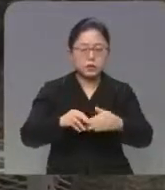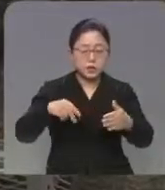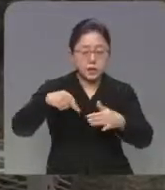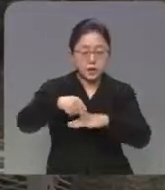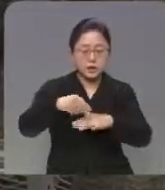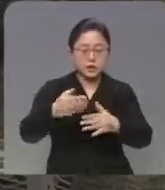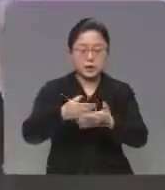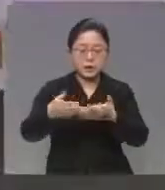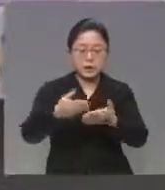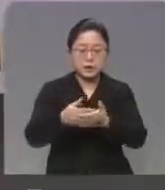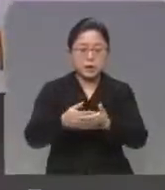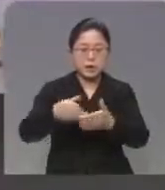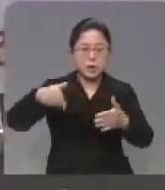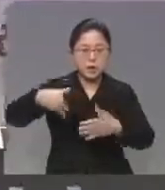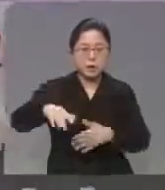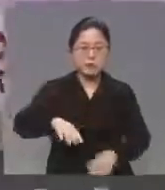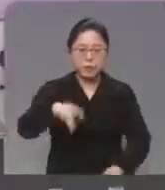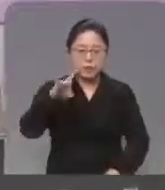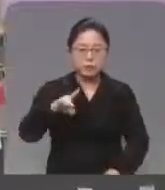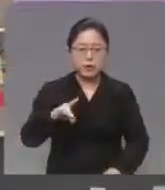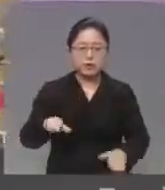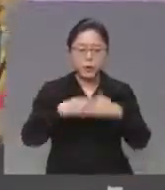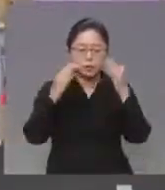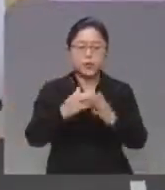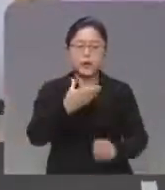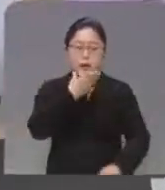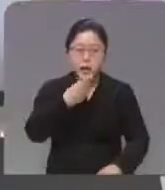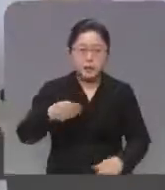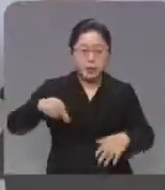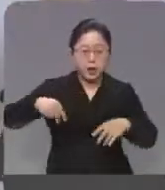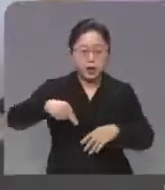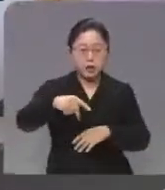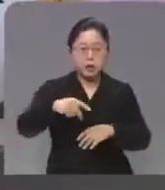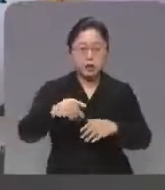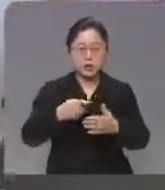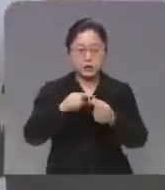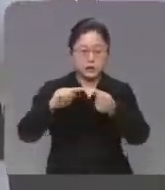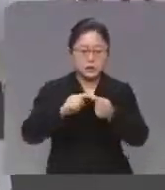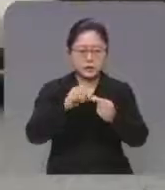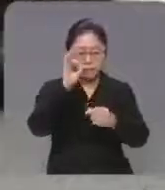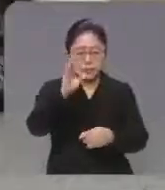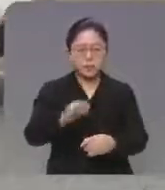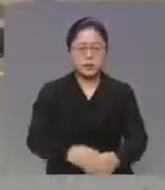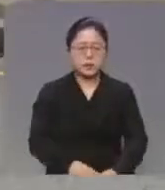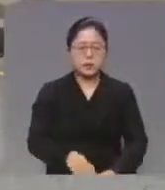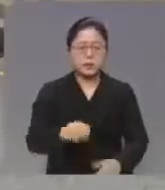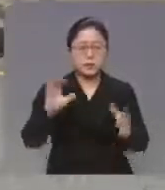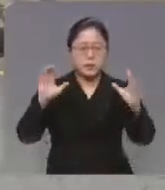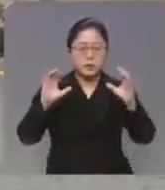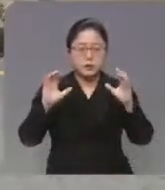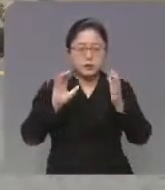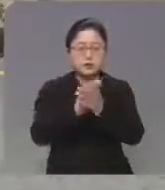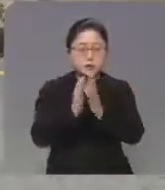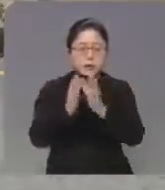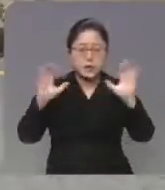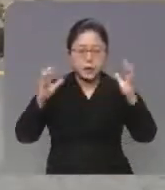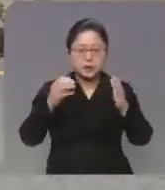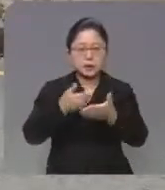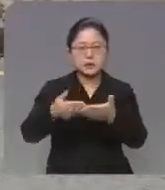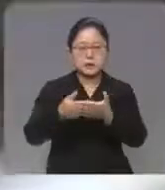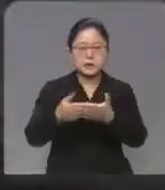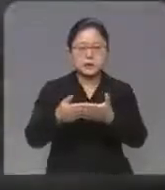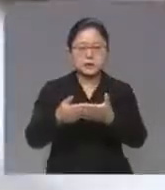건너는 그림엔 보행자 우선, 모두가 행복한 통행이라는 글귀가 눈에 띕니다. 유치원 어린이들이 그린